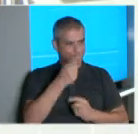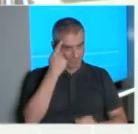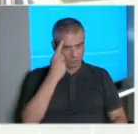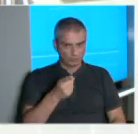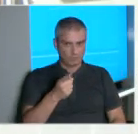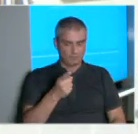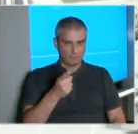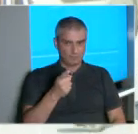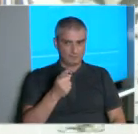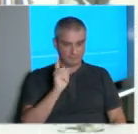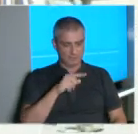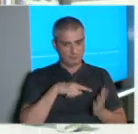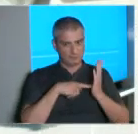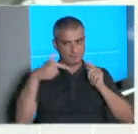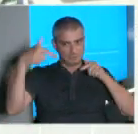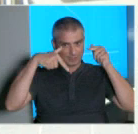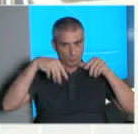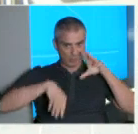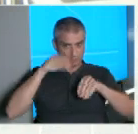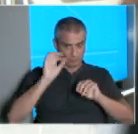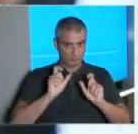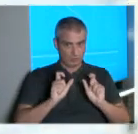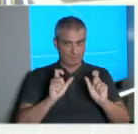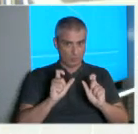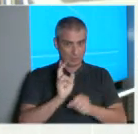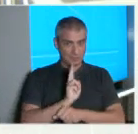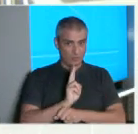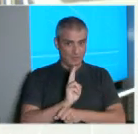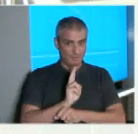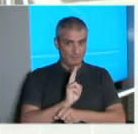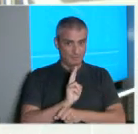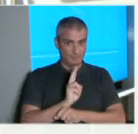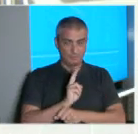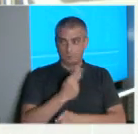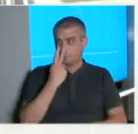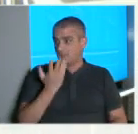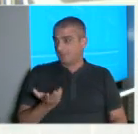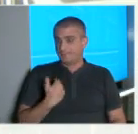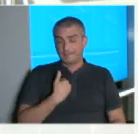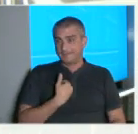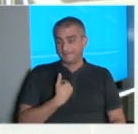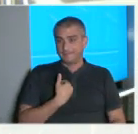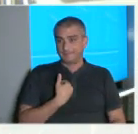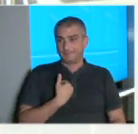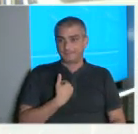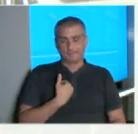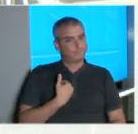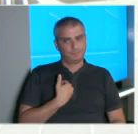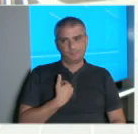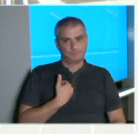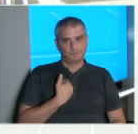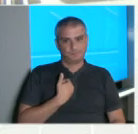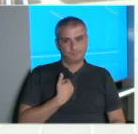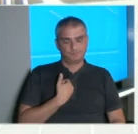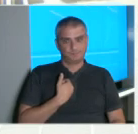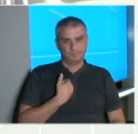חושב שנכון להציב מצלמות בקלפיות כדי למנוע זיופים? תראה, אני קודם כל, למה